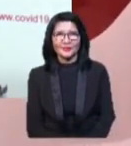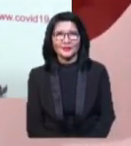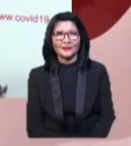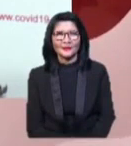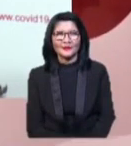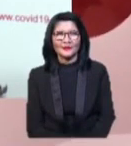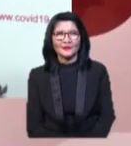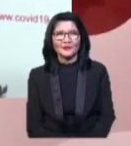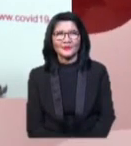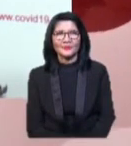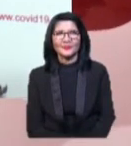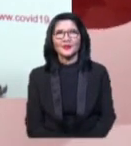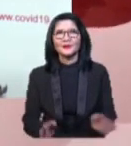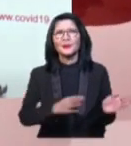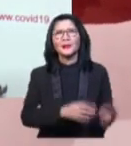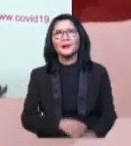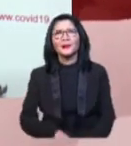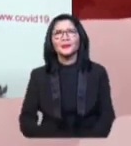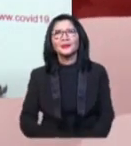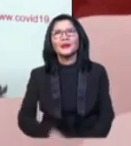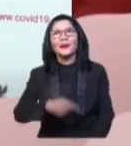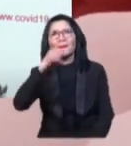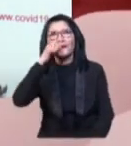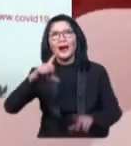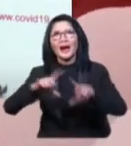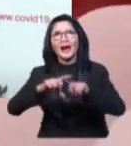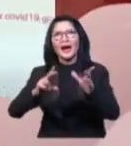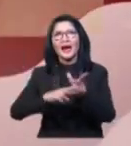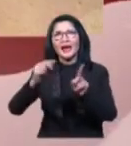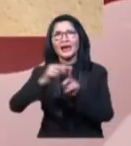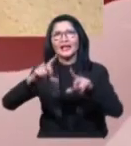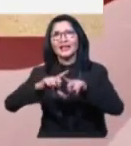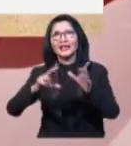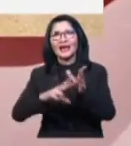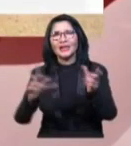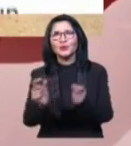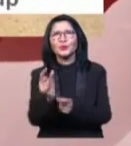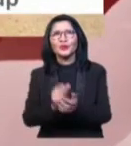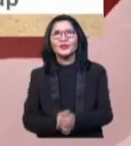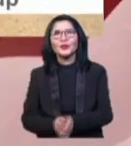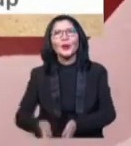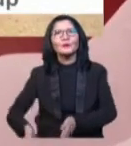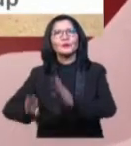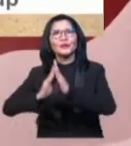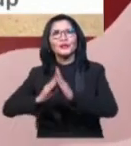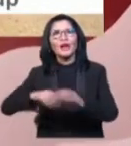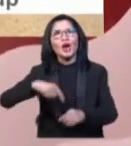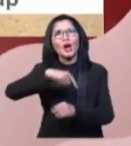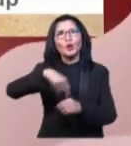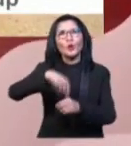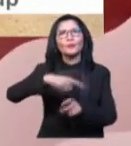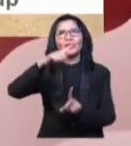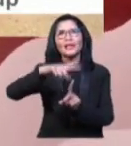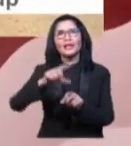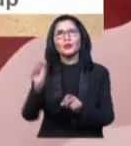ke Mas Andanu Prastio. Nih, selaku founder Kopi Tuku dan Maka Group. Halo